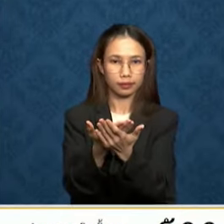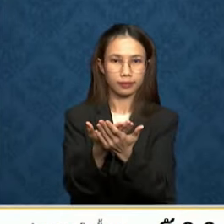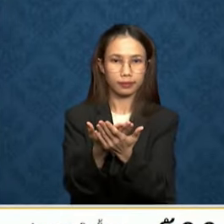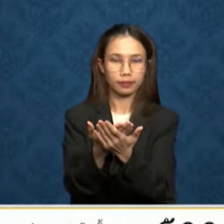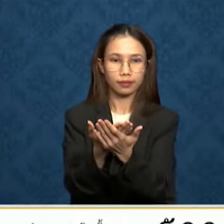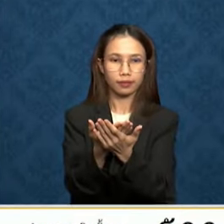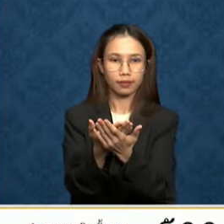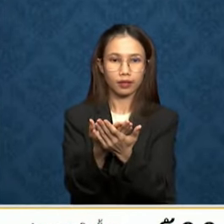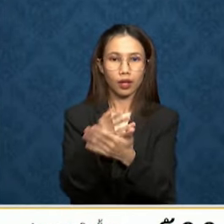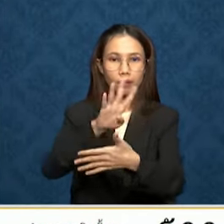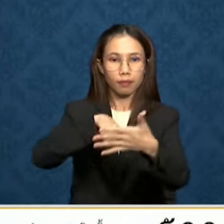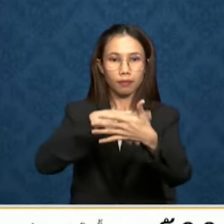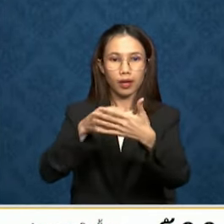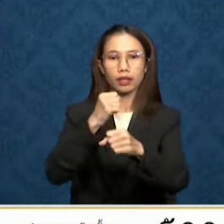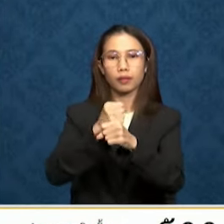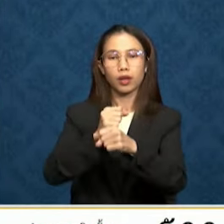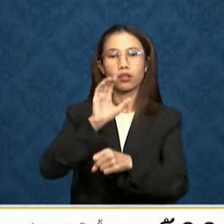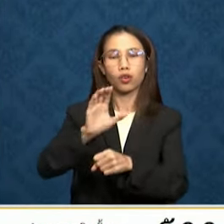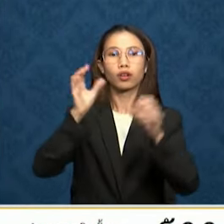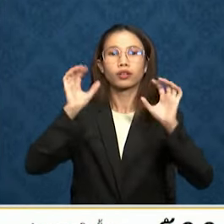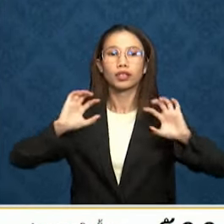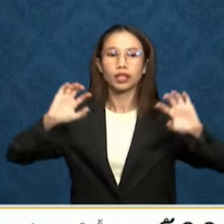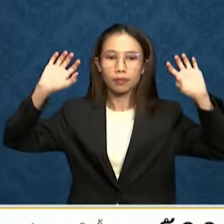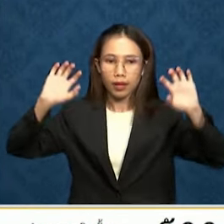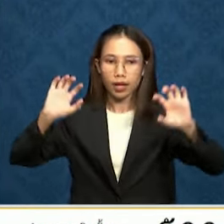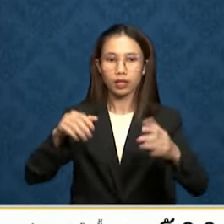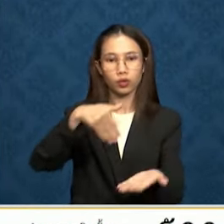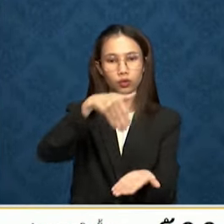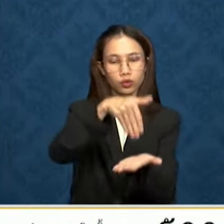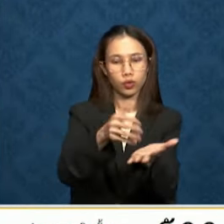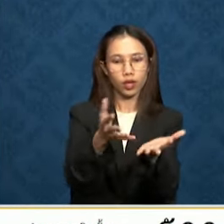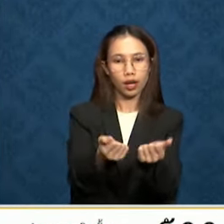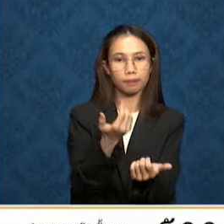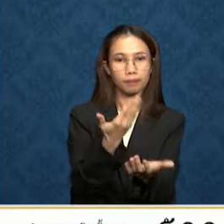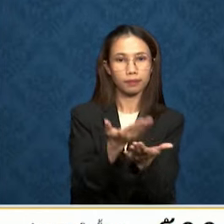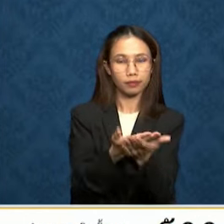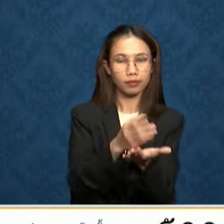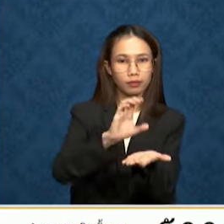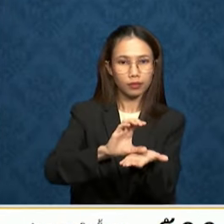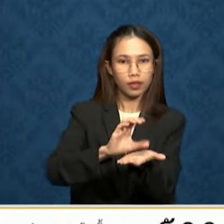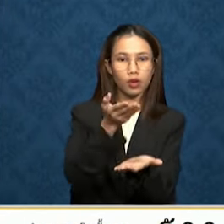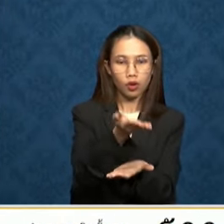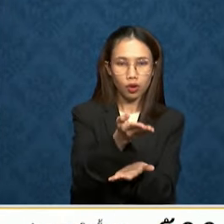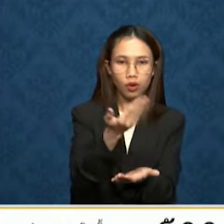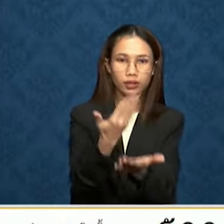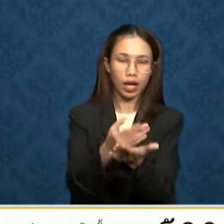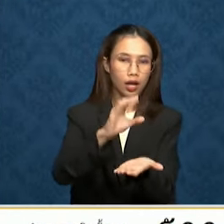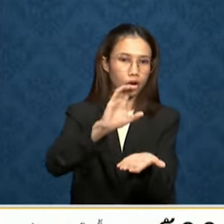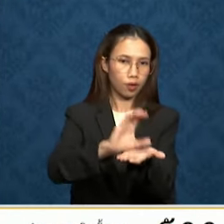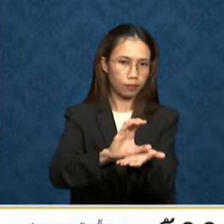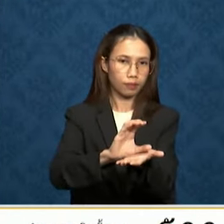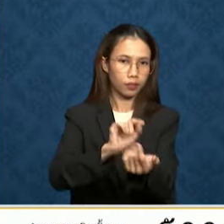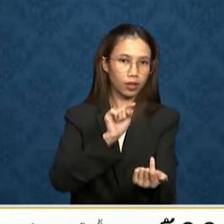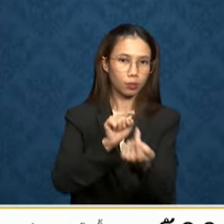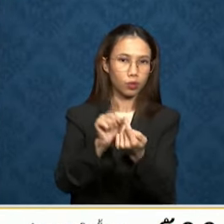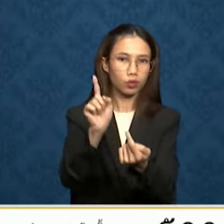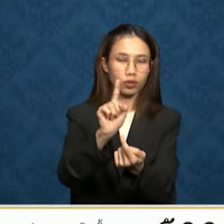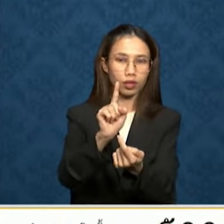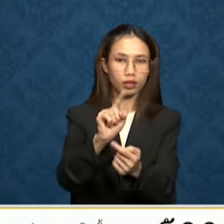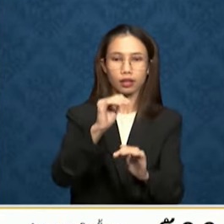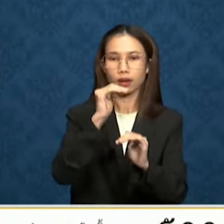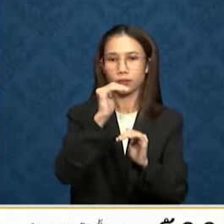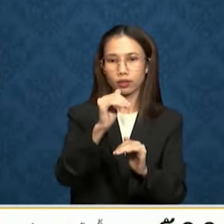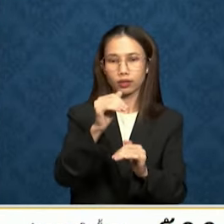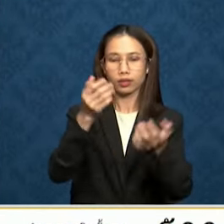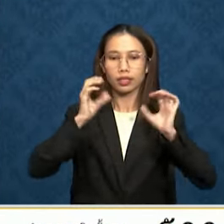สำหรับนโยบายของรัฐบาลและหน่วยลับงบประมาณเนี่ยต้องทำคำของบประมาณภายใต้กรอบงบประมาณที่